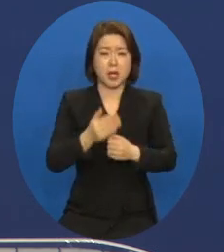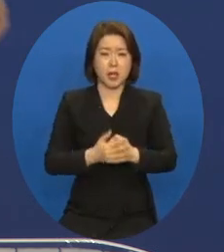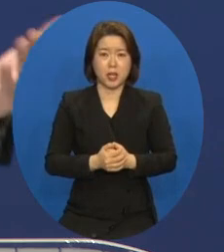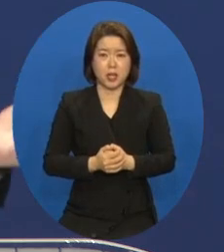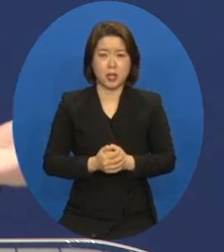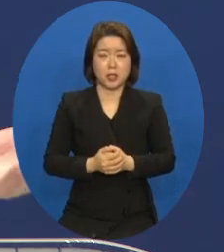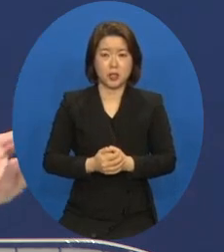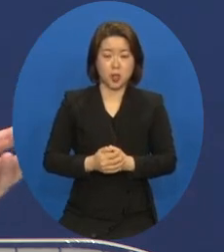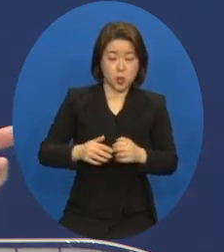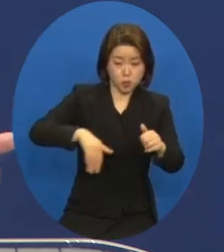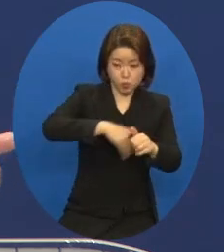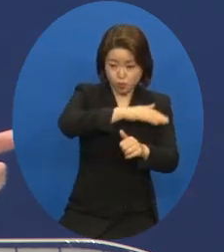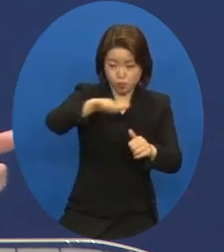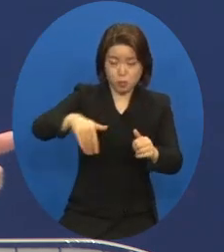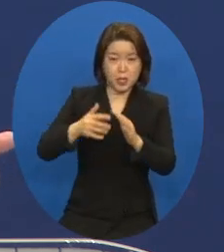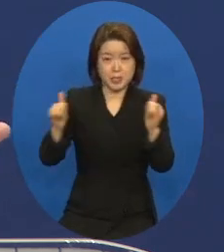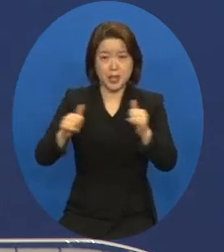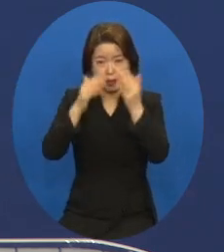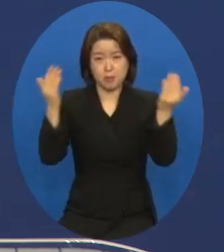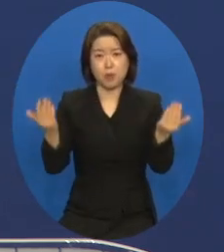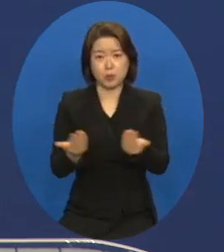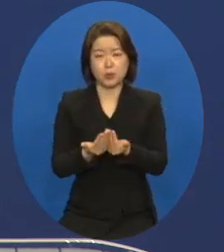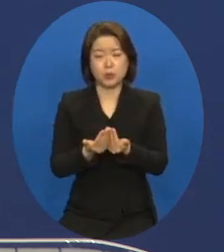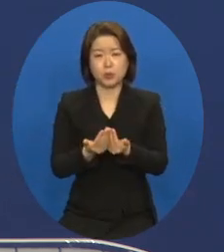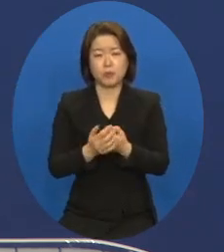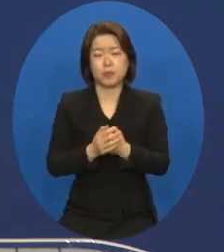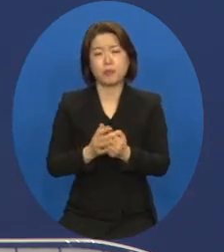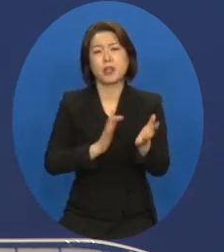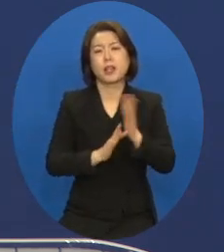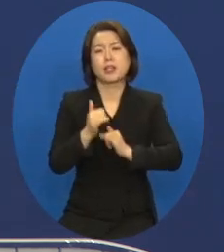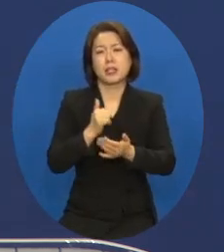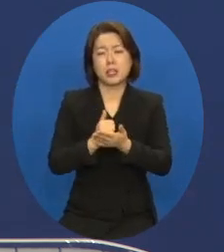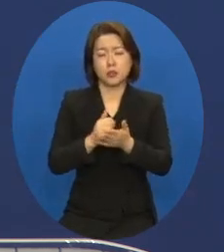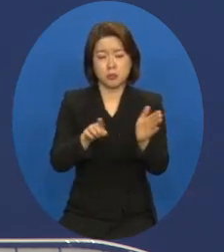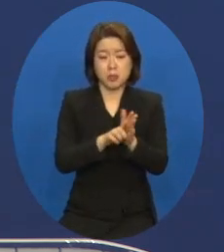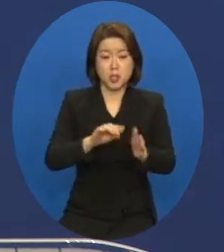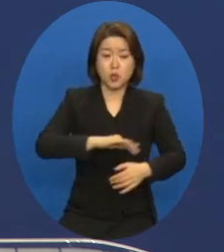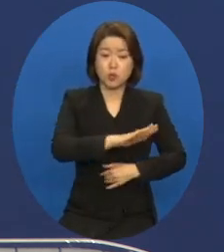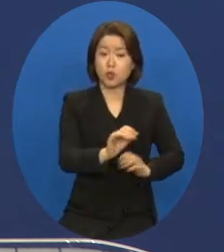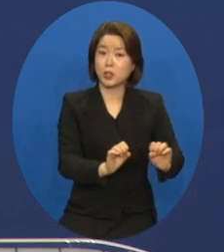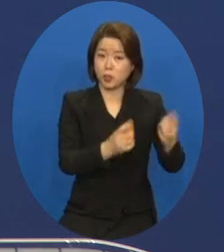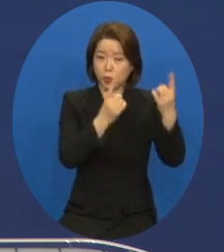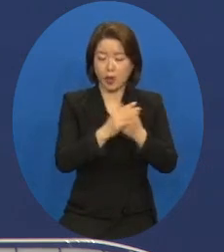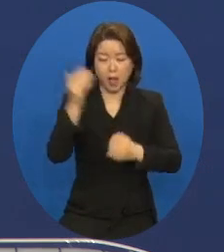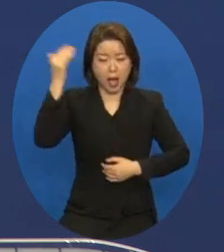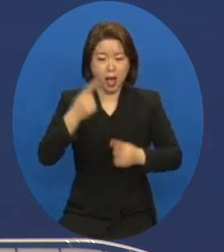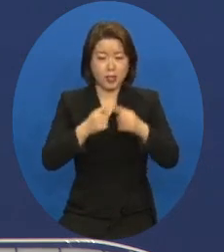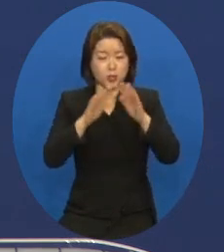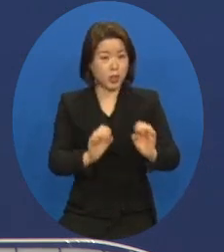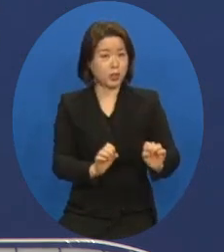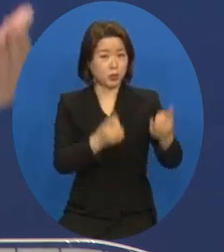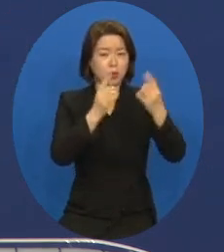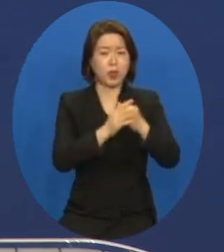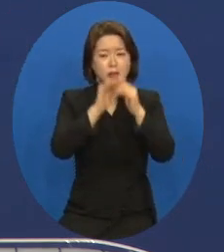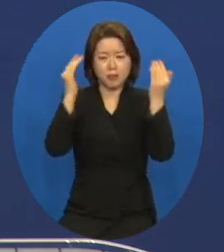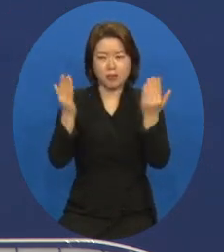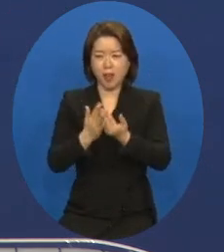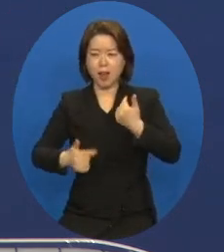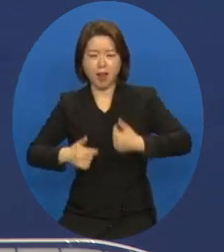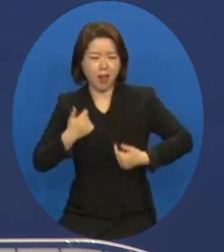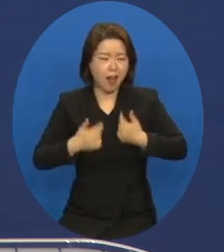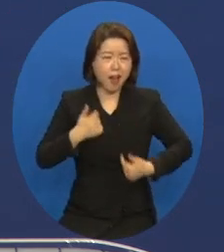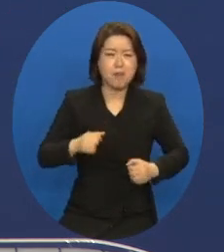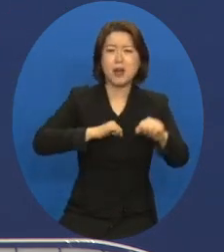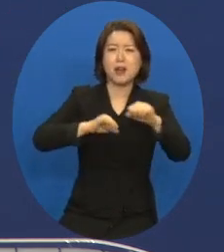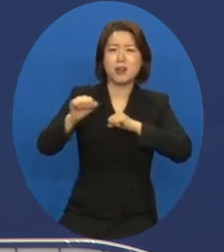우리 주변에 있는 사람들이 예수 믿는 우리를 통하여 우리 한국 교회를 통하여 다 기뻐하는 역사가